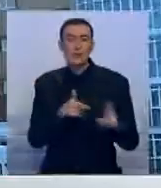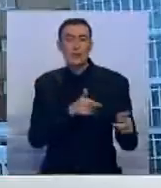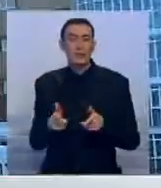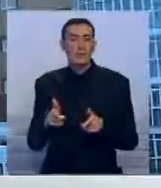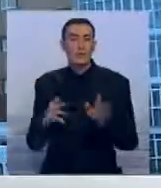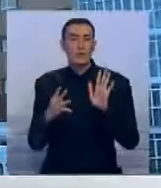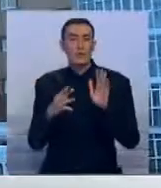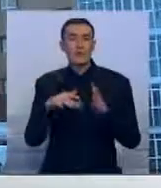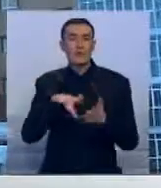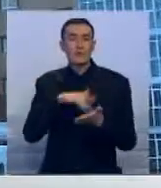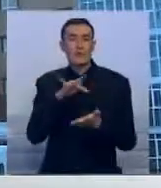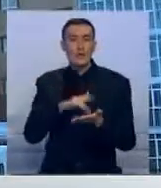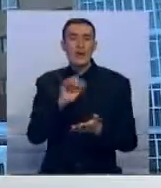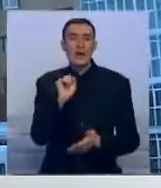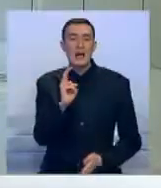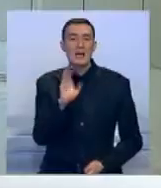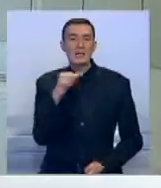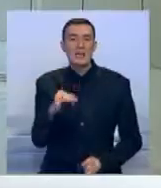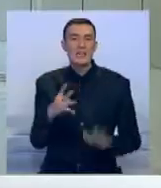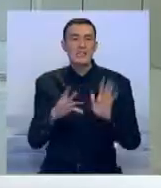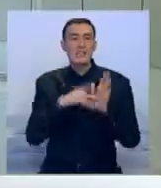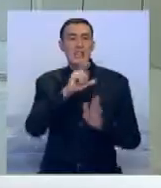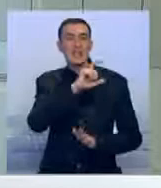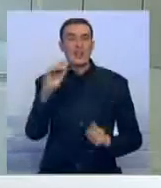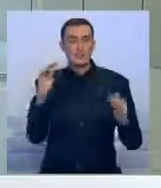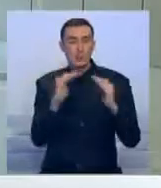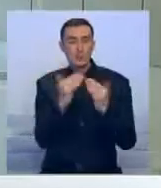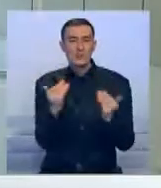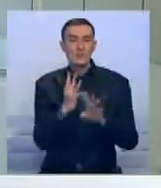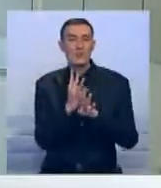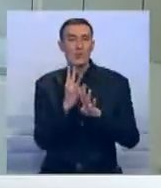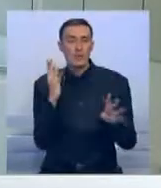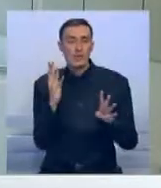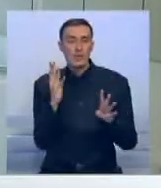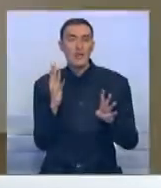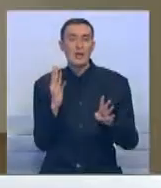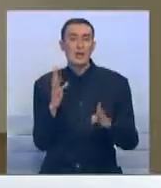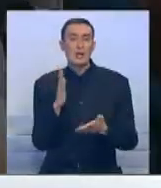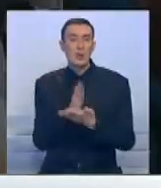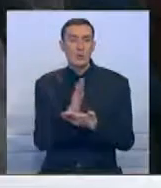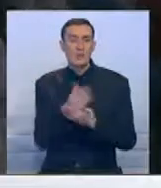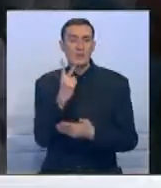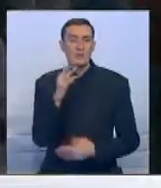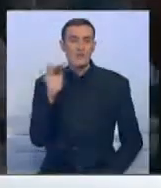в городе Аксай 9-этажный дом. Сейчас в очереди на жилье более 2000 аксайцев.